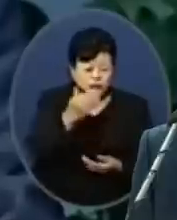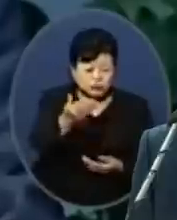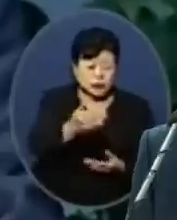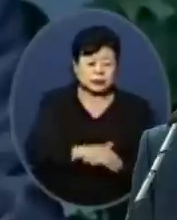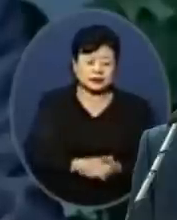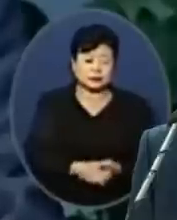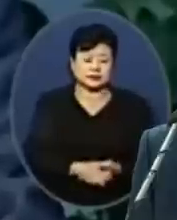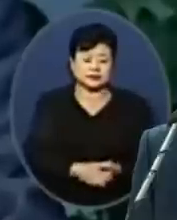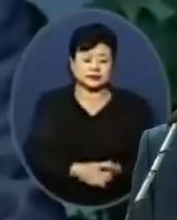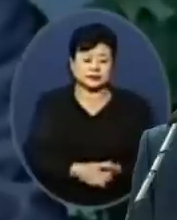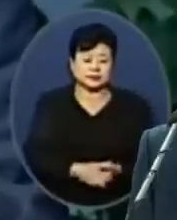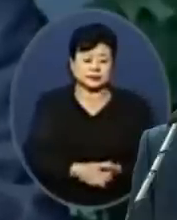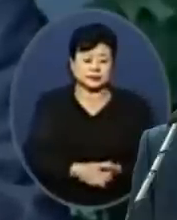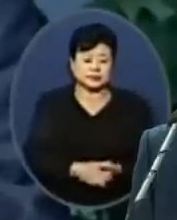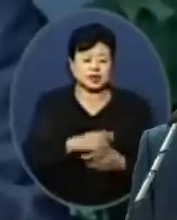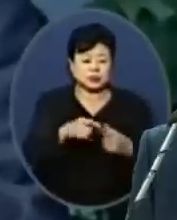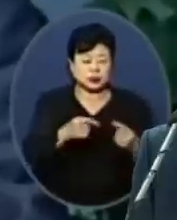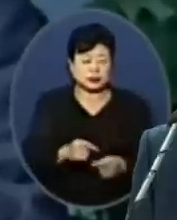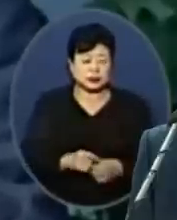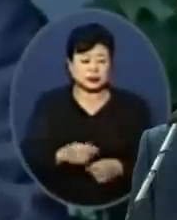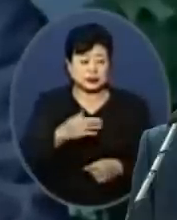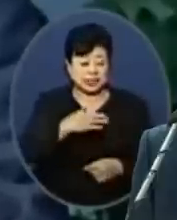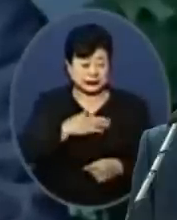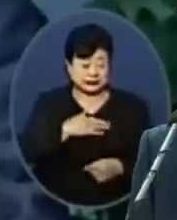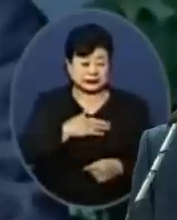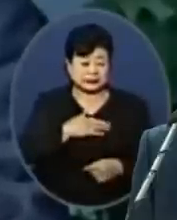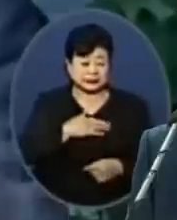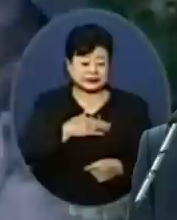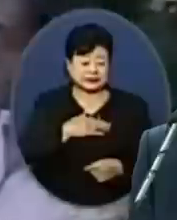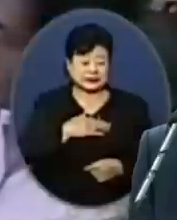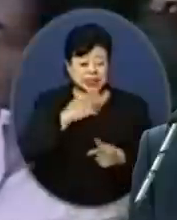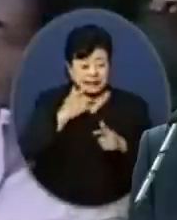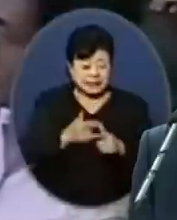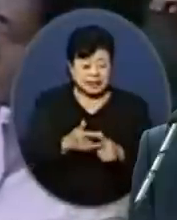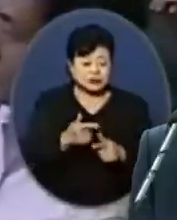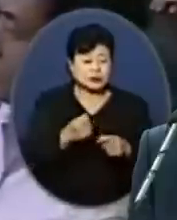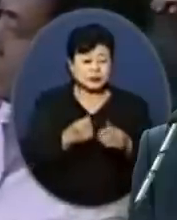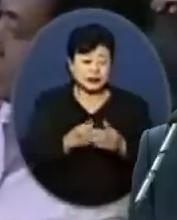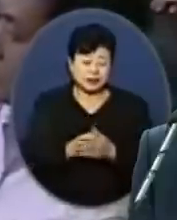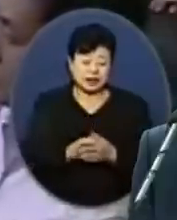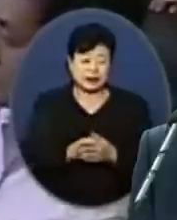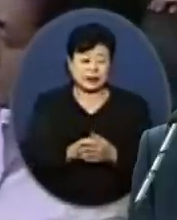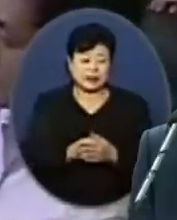하리라고 말씀한 것입니다. 한번 따라 말씀하시죠. 나는 예수님으로 말미암아